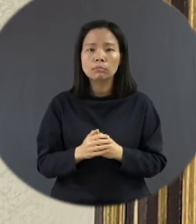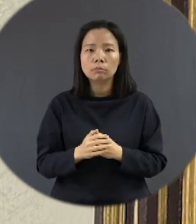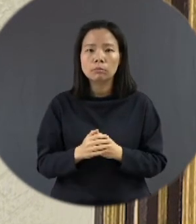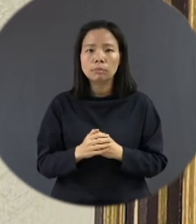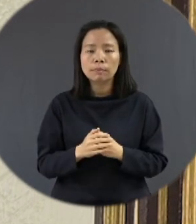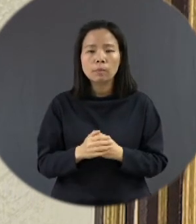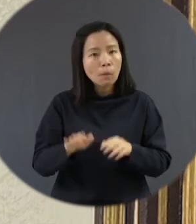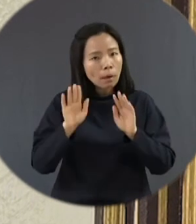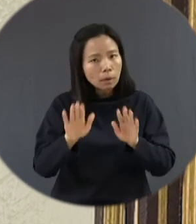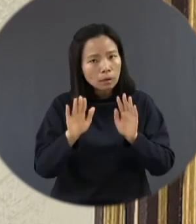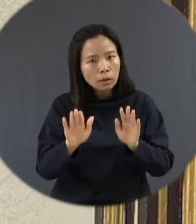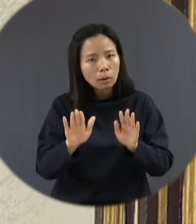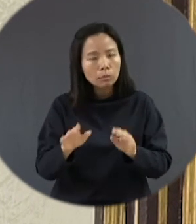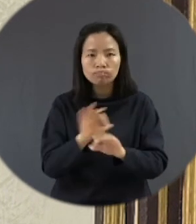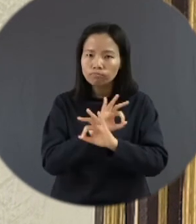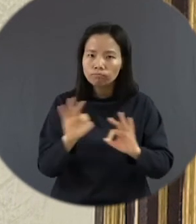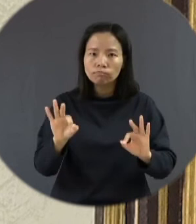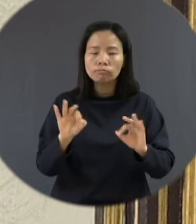从没有加以援助。